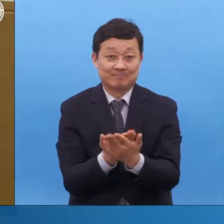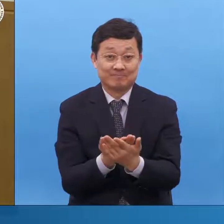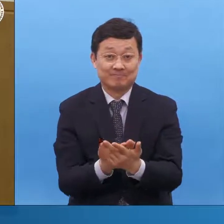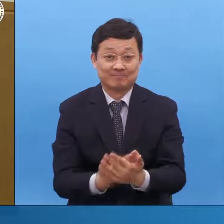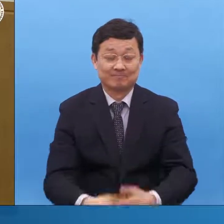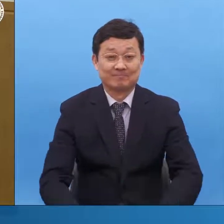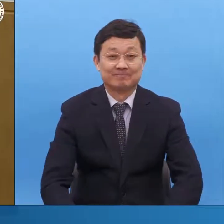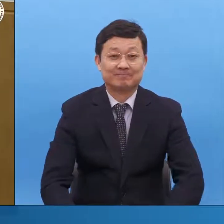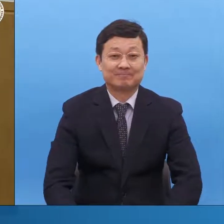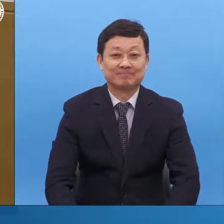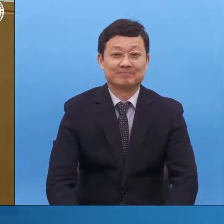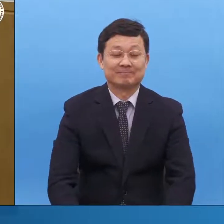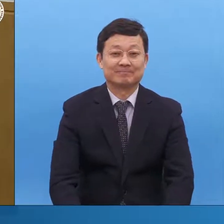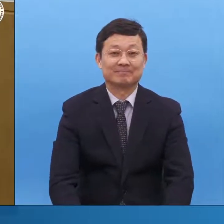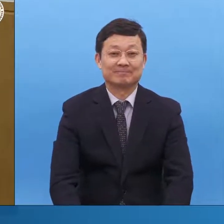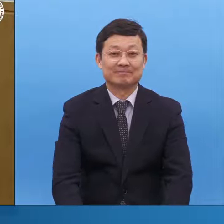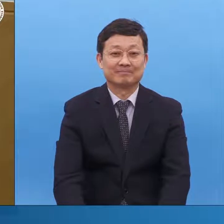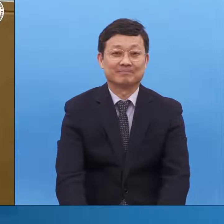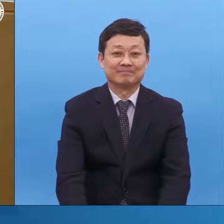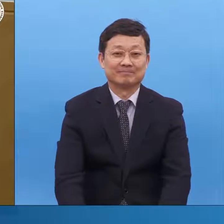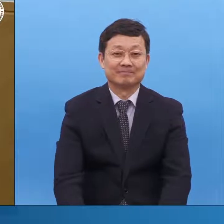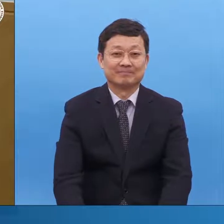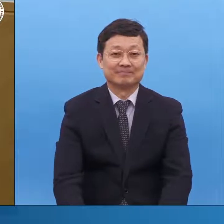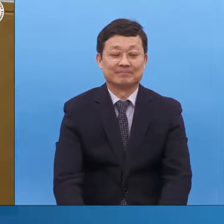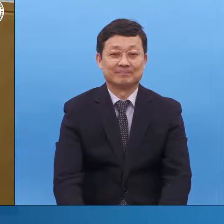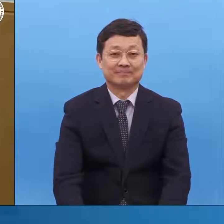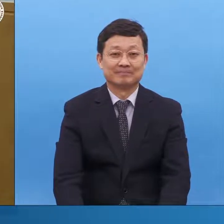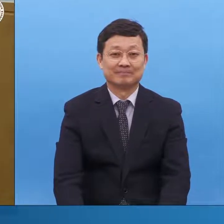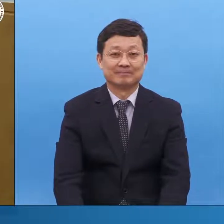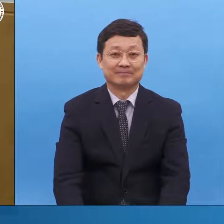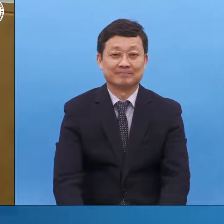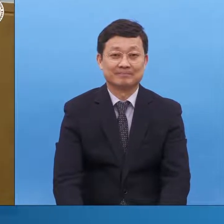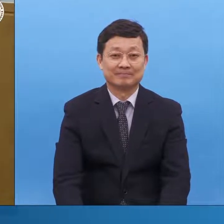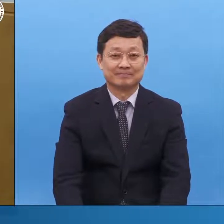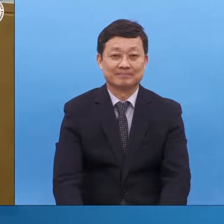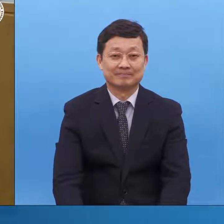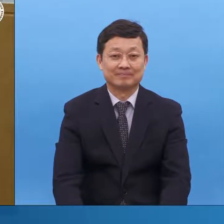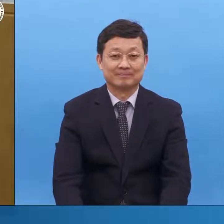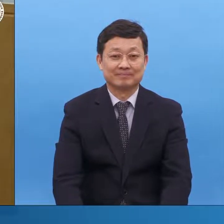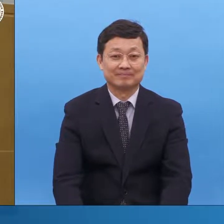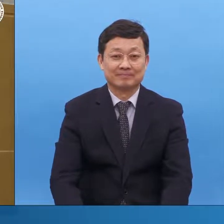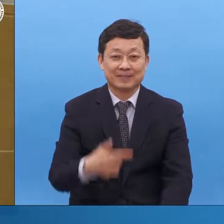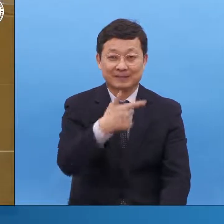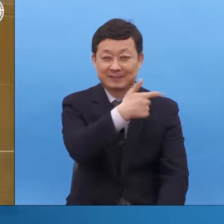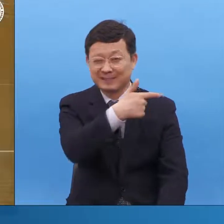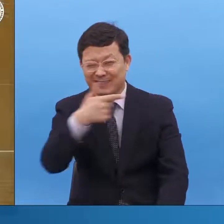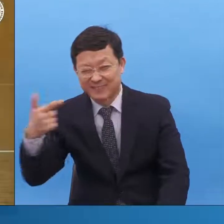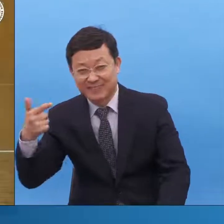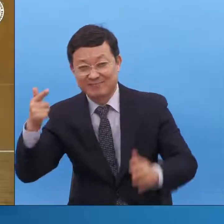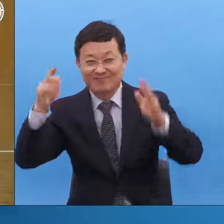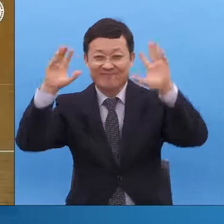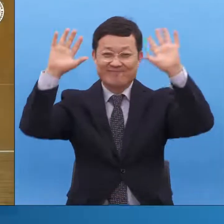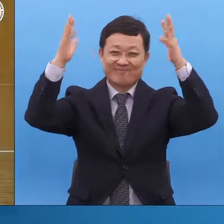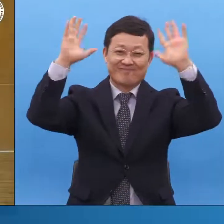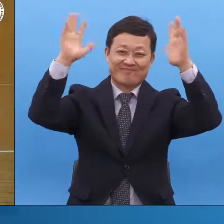Reverend Yu Kwang-soo will come out and give us the August School Evangelization message. 나오실 때 렘넌트의 박수 부탁드립니다. May you give them a glory